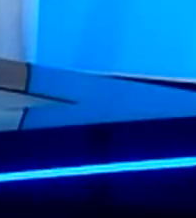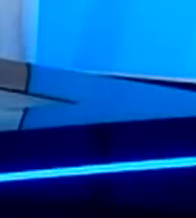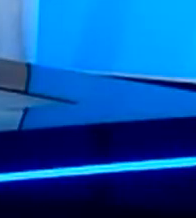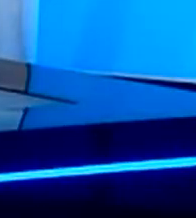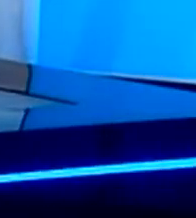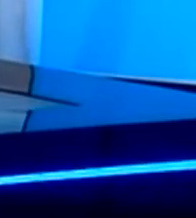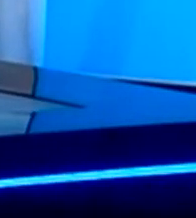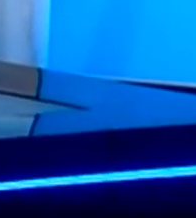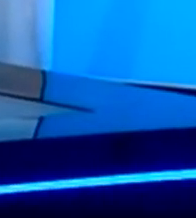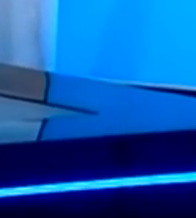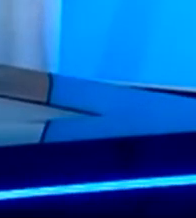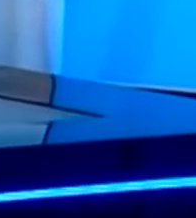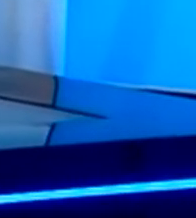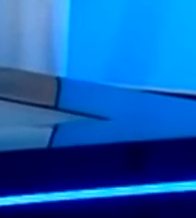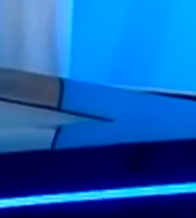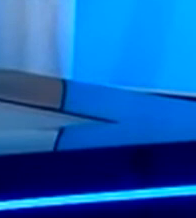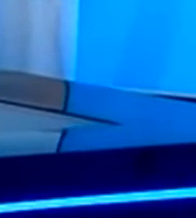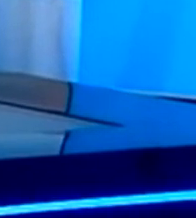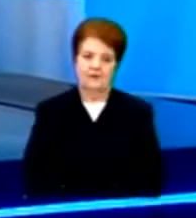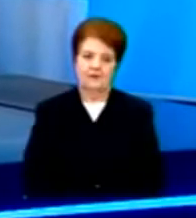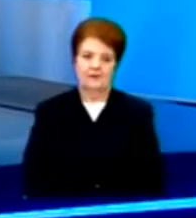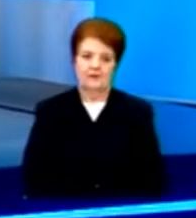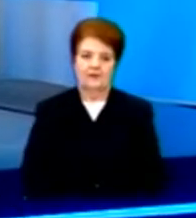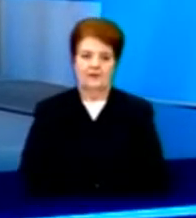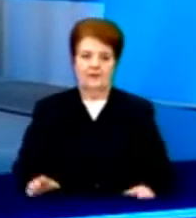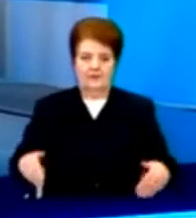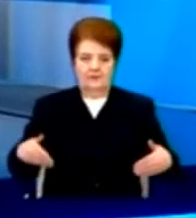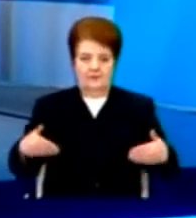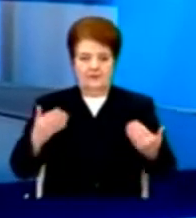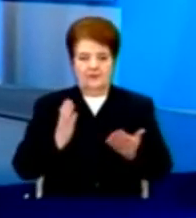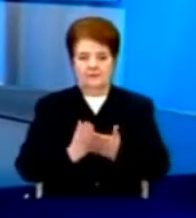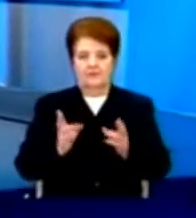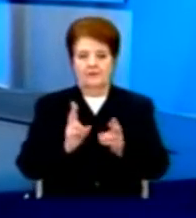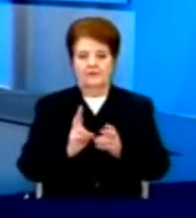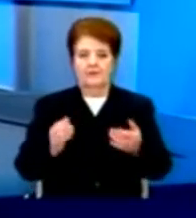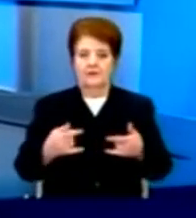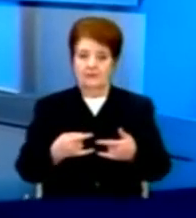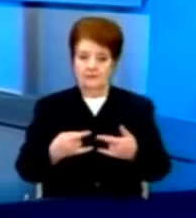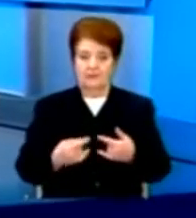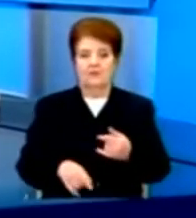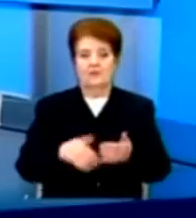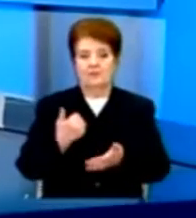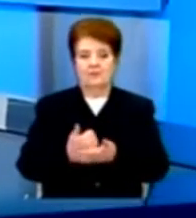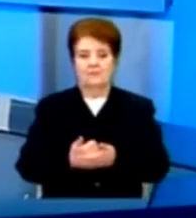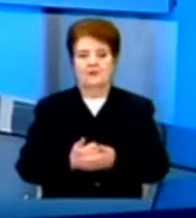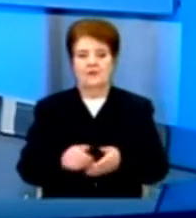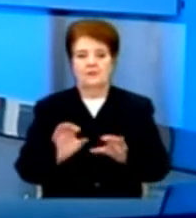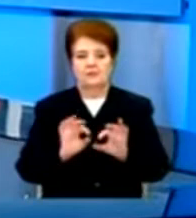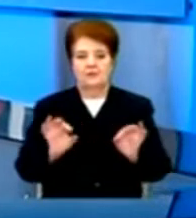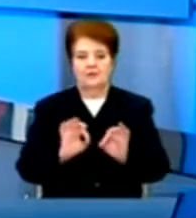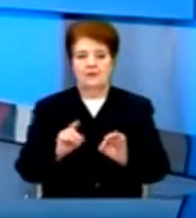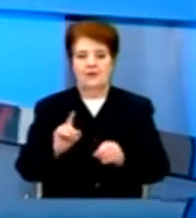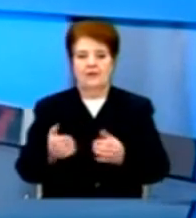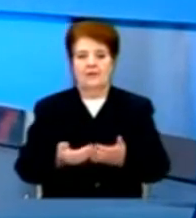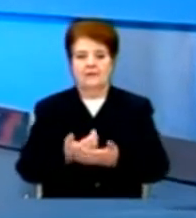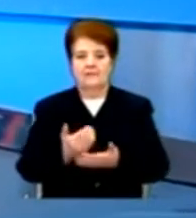Victoria Colesnic vă prezintă Telejurnalul. Bună seara și bine v-am regăsit la Telejurnal. Iată principalele subiectele